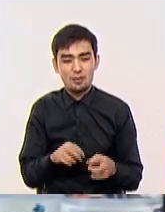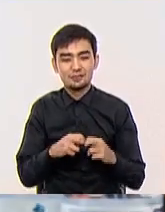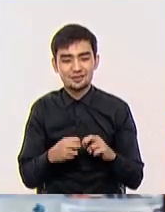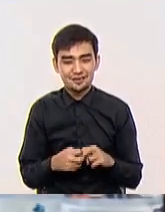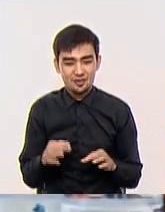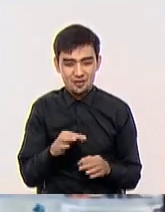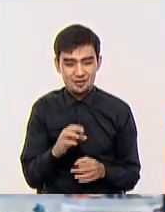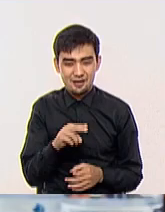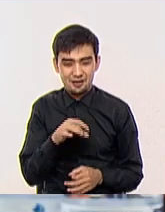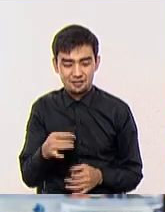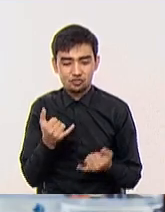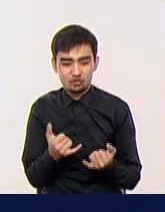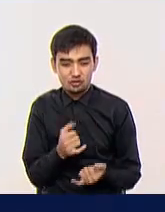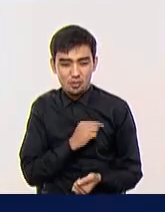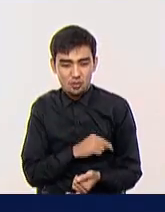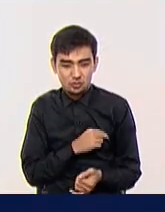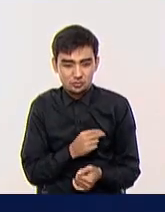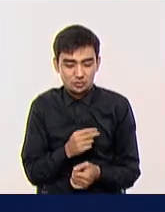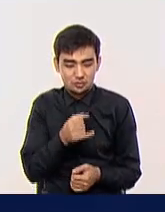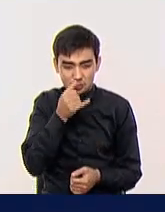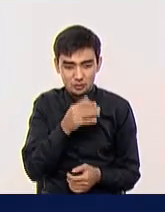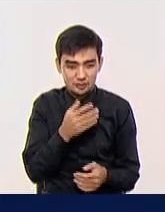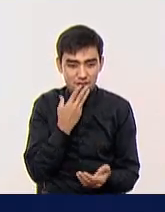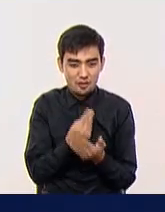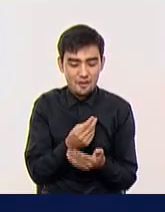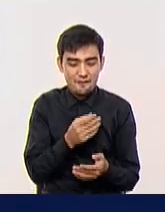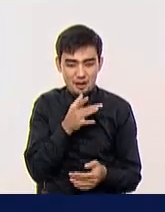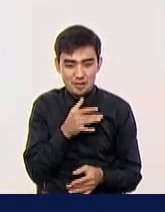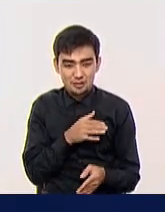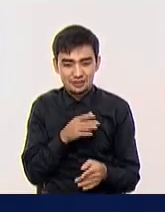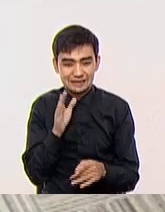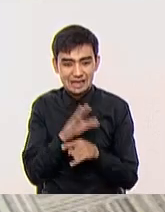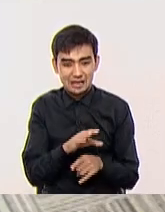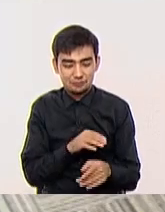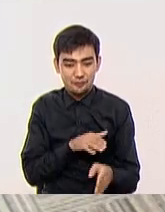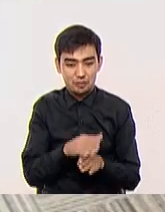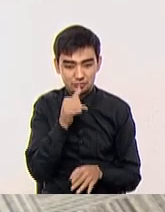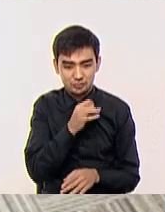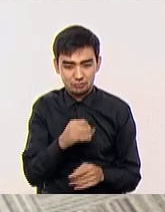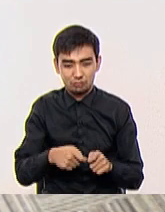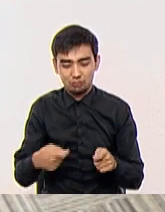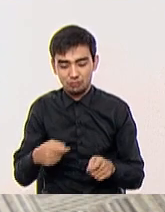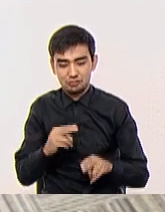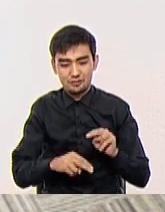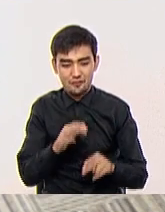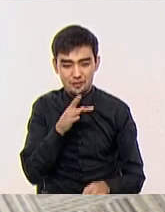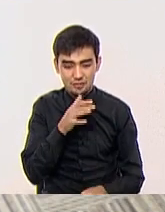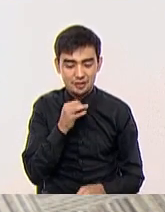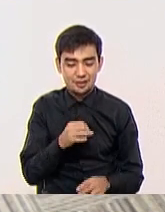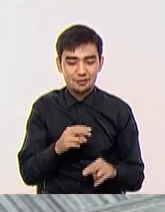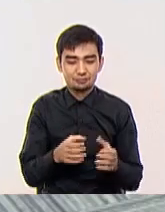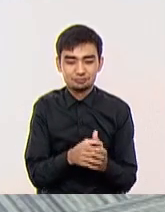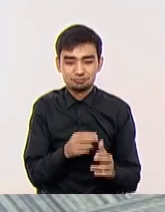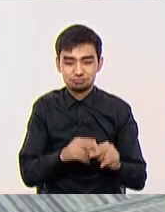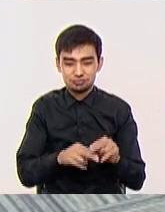кадрами. Из-за того, что сейчас работники не могут вовремя выполнить поставленные задачи, затягиваются сроки строительства.